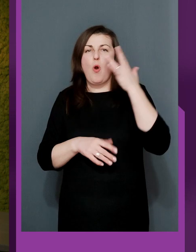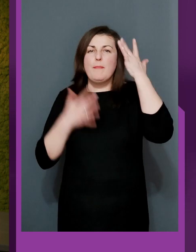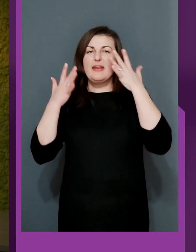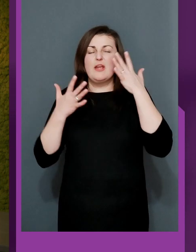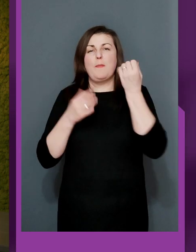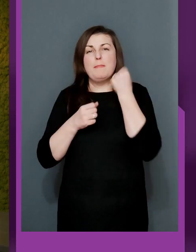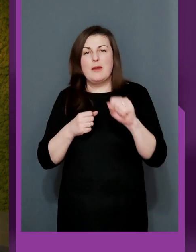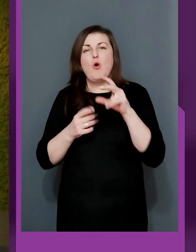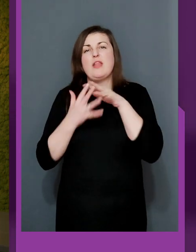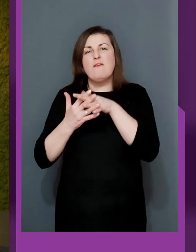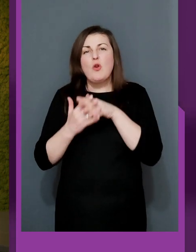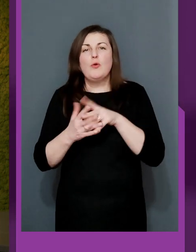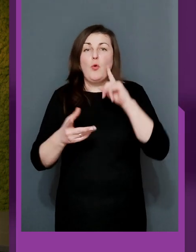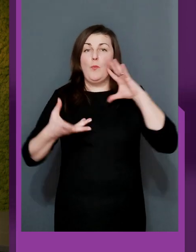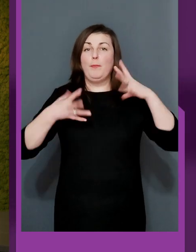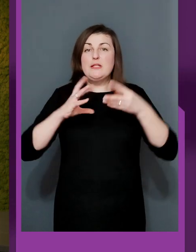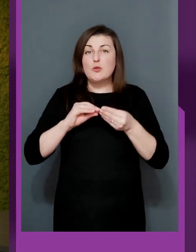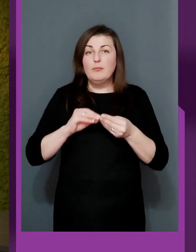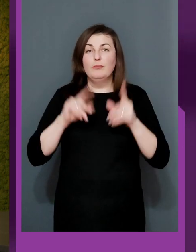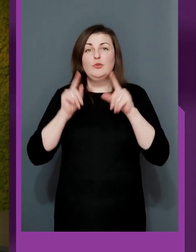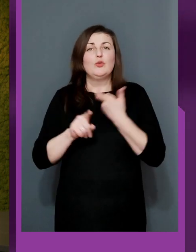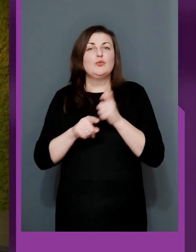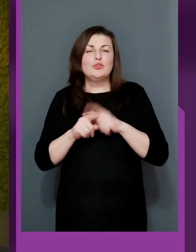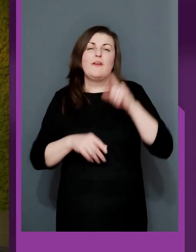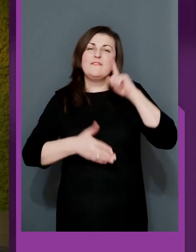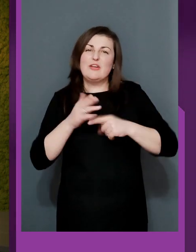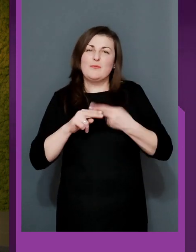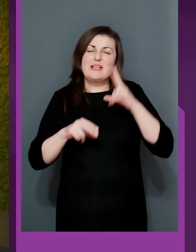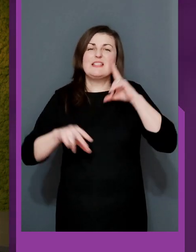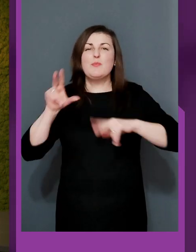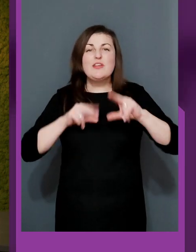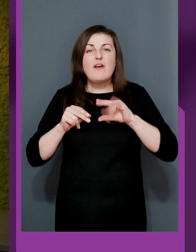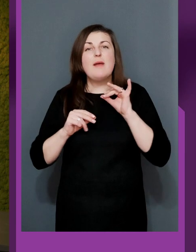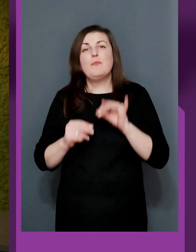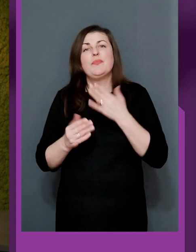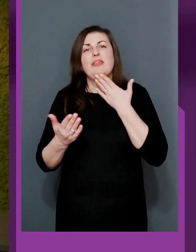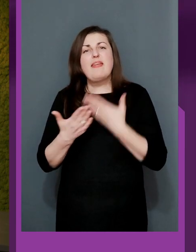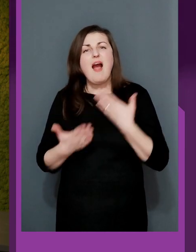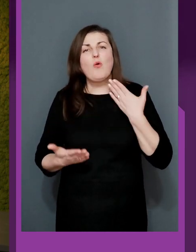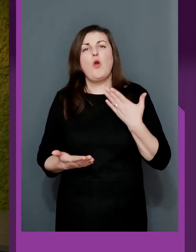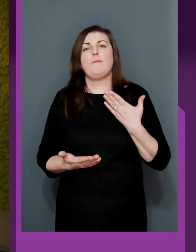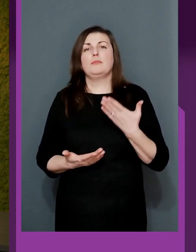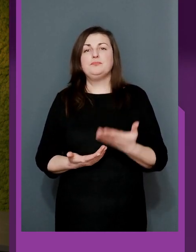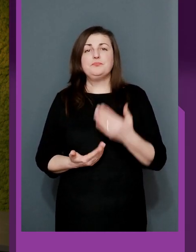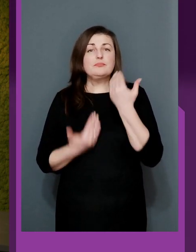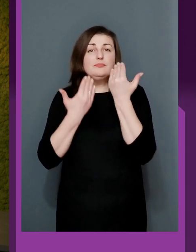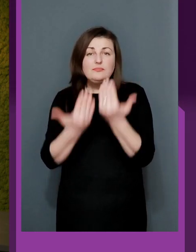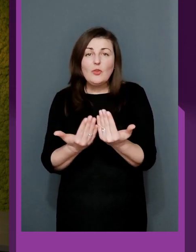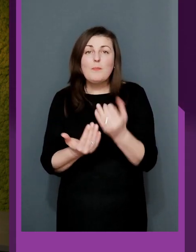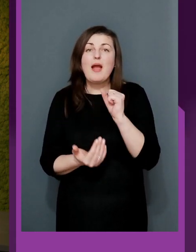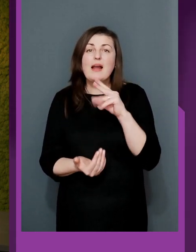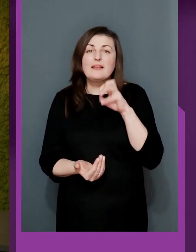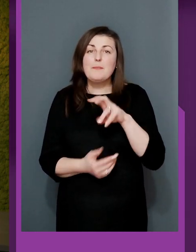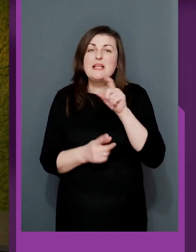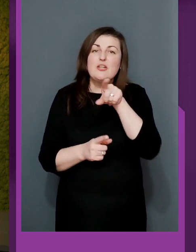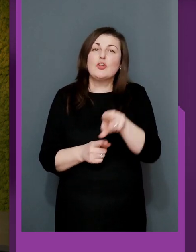саме і на фронтах і У підсумку тож дуже віримо в це сподіваємося і дякуємо тобі